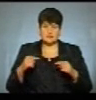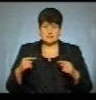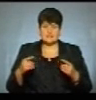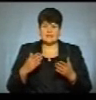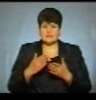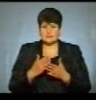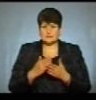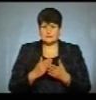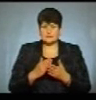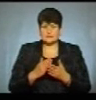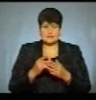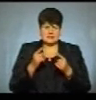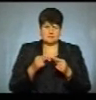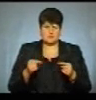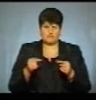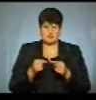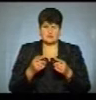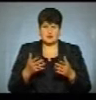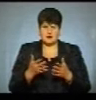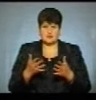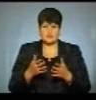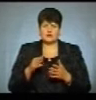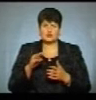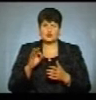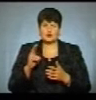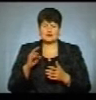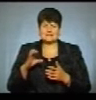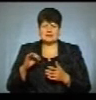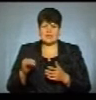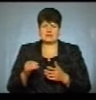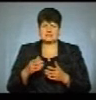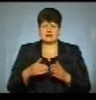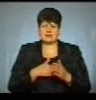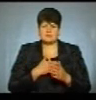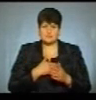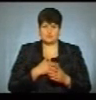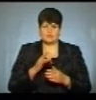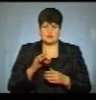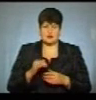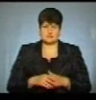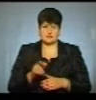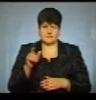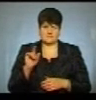власне, не співпадає вираження прояви інтоксикації і температурної реакцію у дитини.